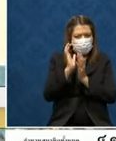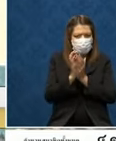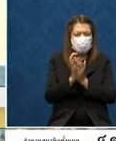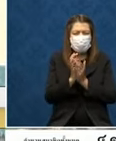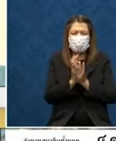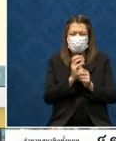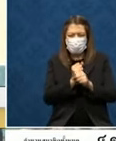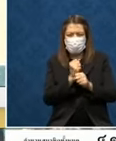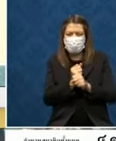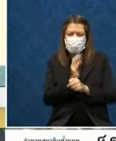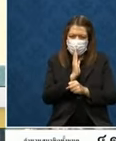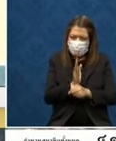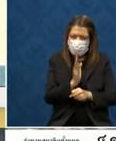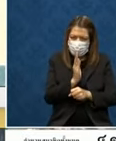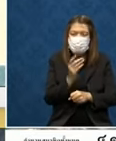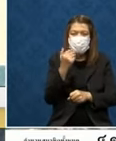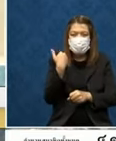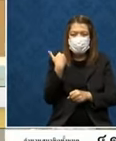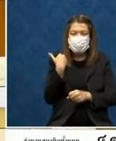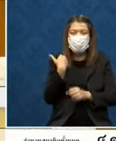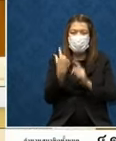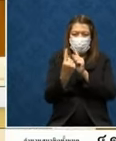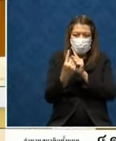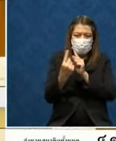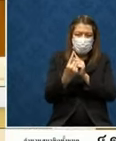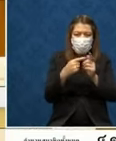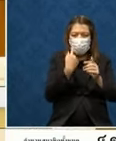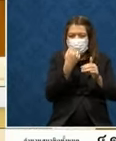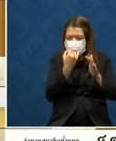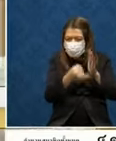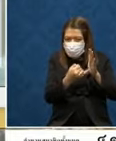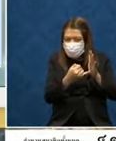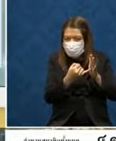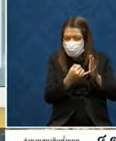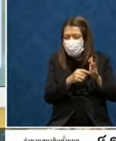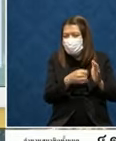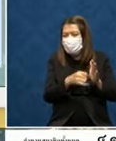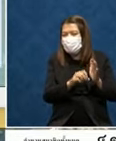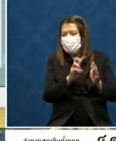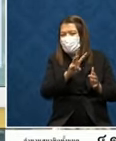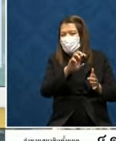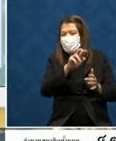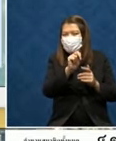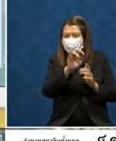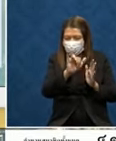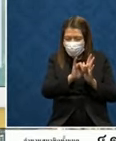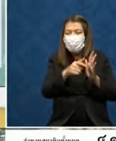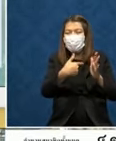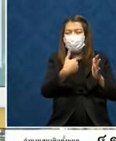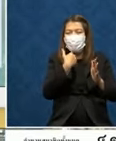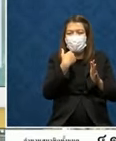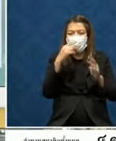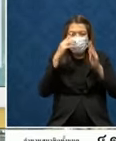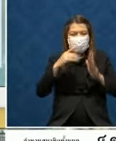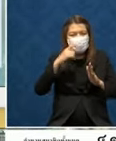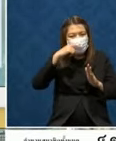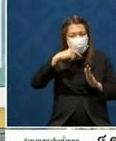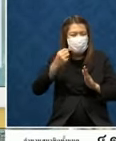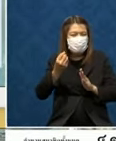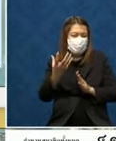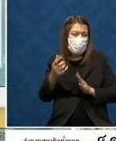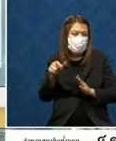ตรงไปตรงมานะครับหากพบเจ้าหน้าที่ผู้ใดไปร่วมกันทำผิดก็ต้องดำเนินการทั้งวินัยและอาญาไม่มีการยกเว้นรวมทั้งคนไทยหลายคน